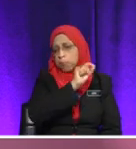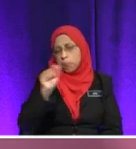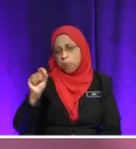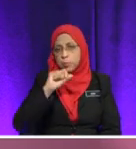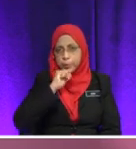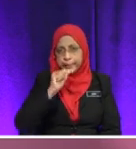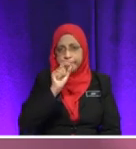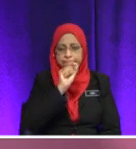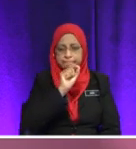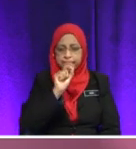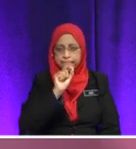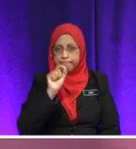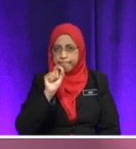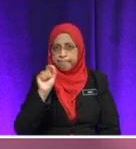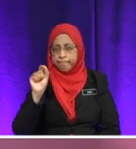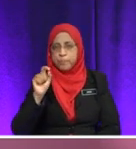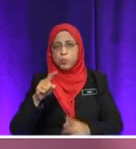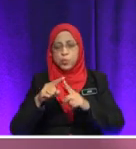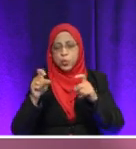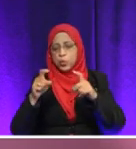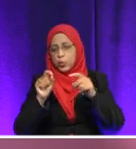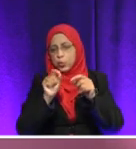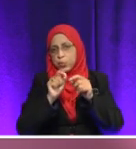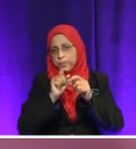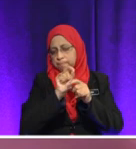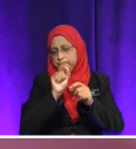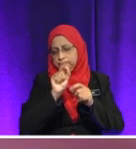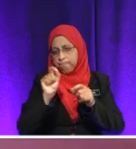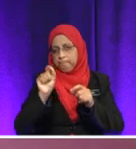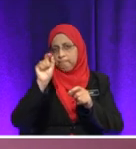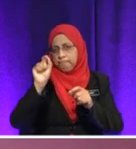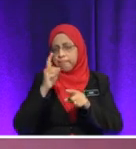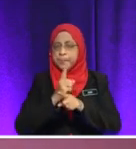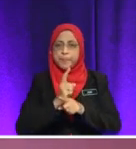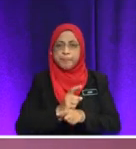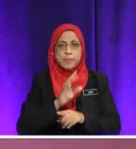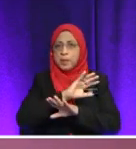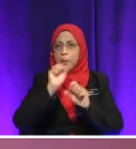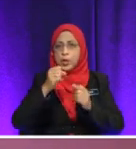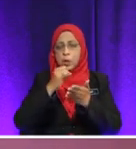kita buat simbol garis yang putus-putus simbol garis putus-putus oke